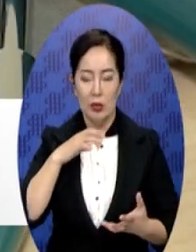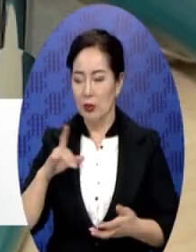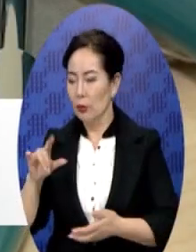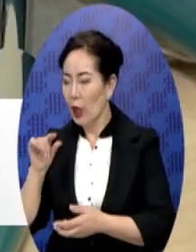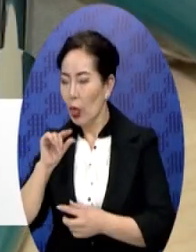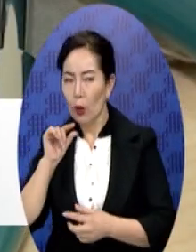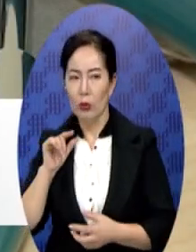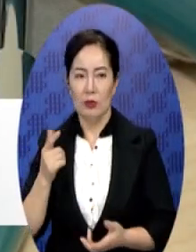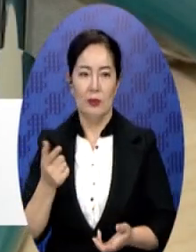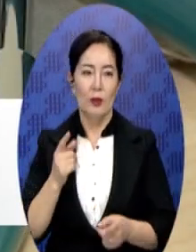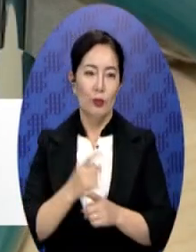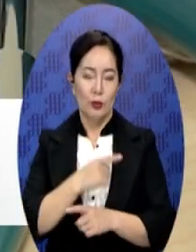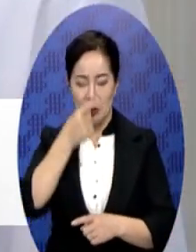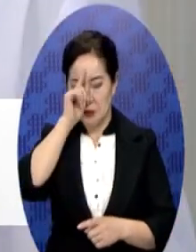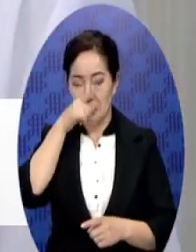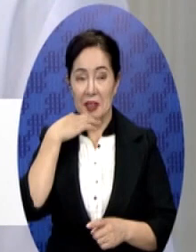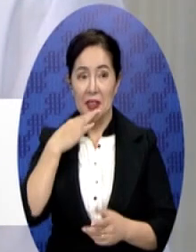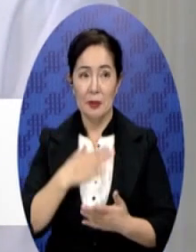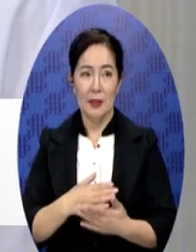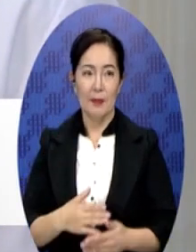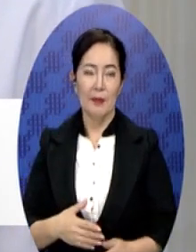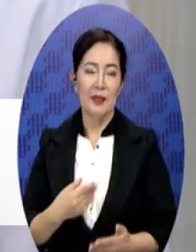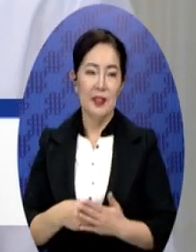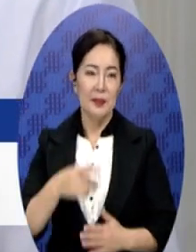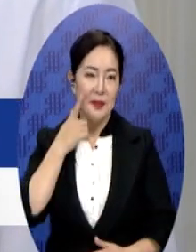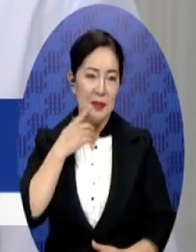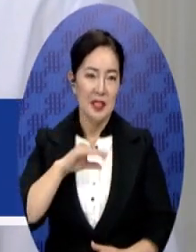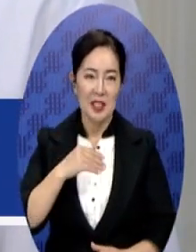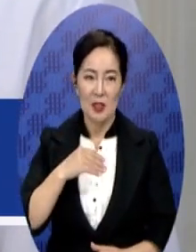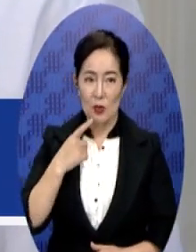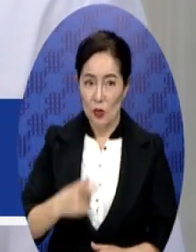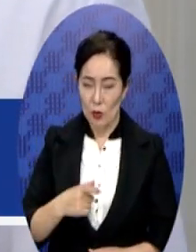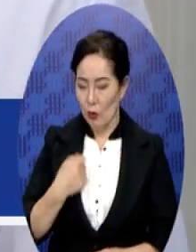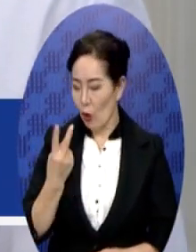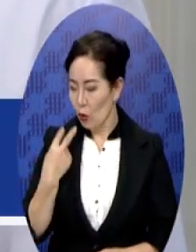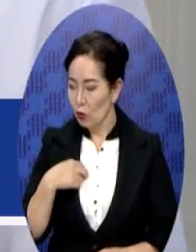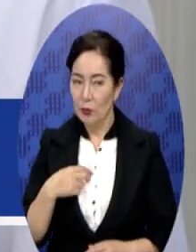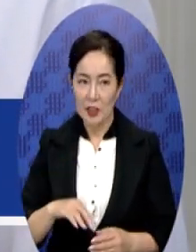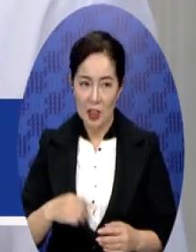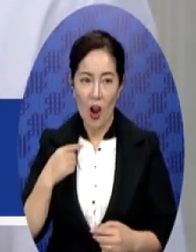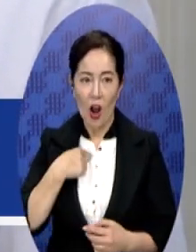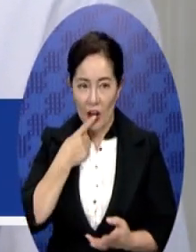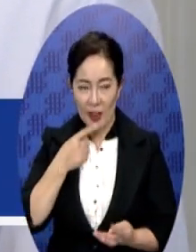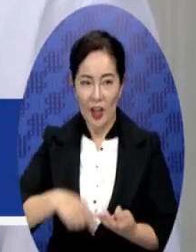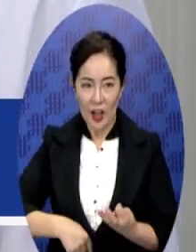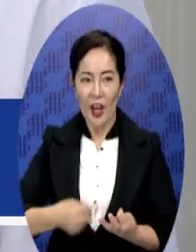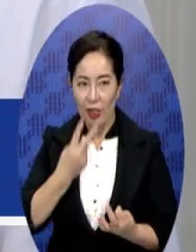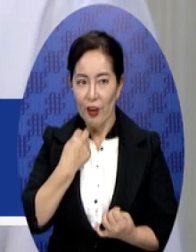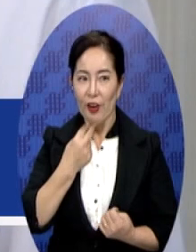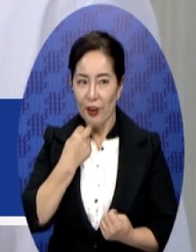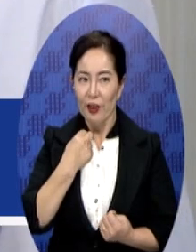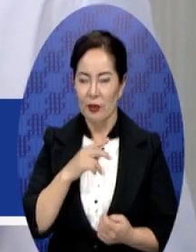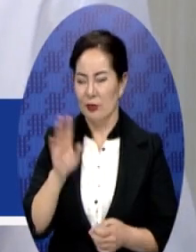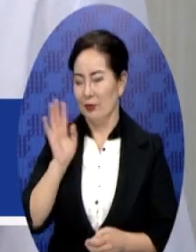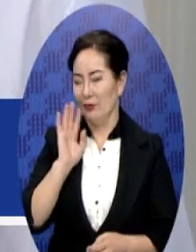эмч хоолцөвчд хэлж байна. За би жирэмсэн болсон юм чи 2 хүний дозоор идэх гэхгүй байх хэрэгтэй тийм ээ. Хоёрдугаарт өөрийнхөө одоо